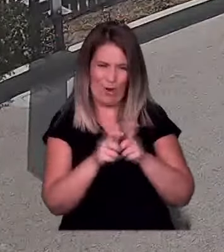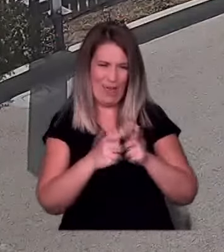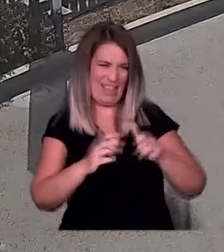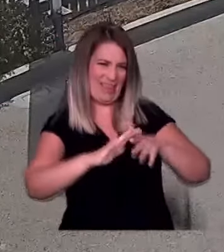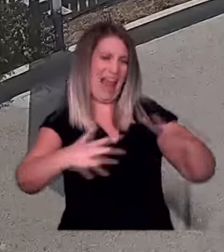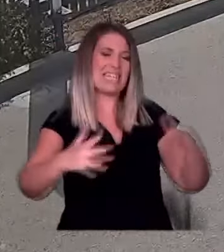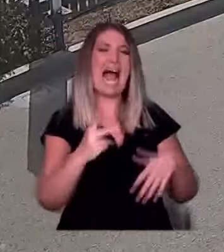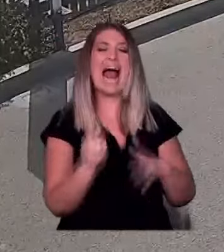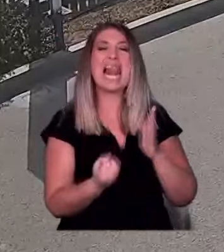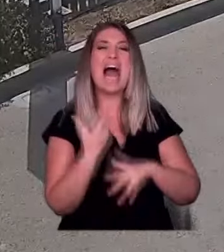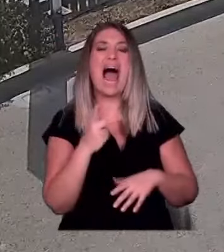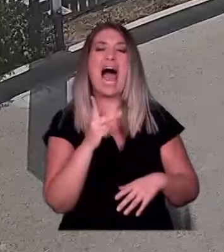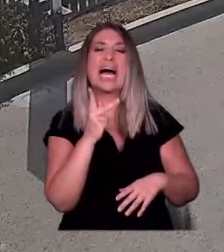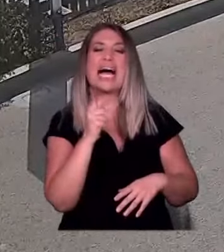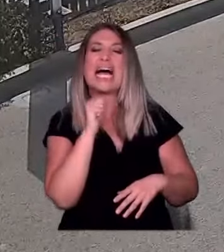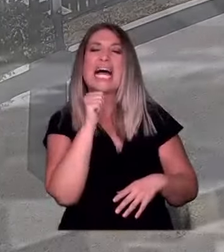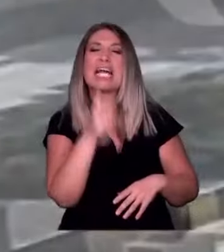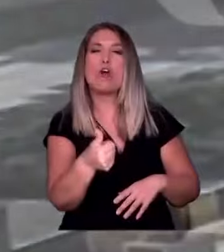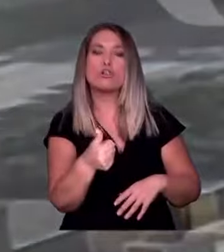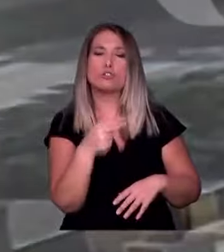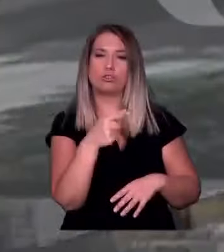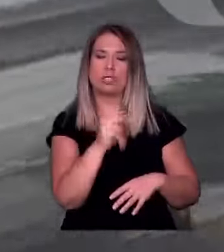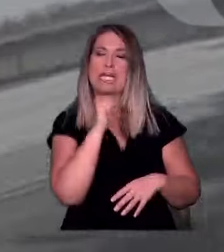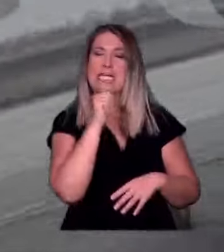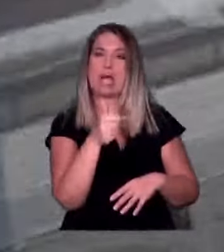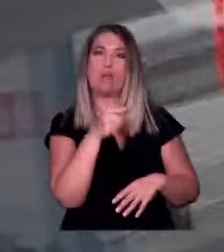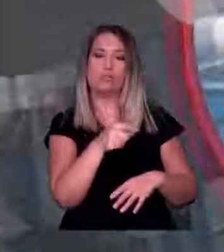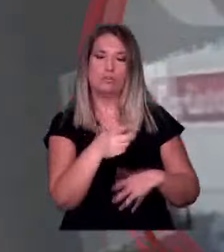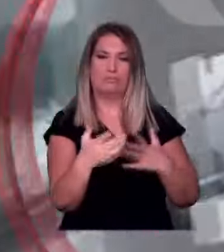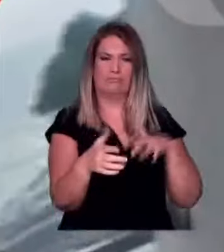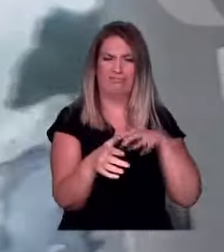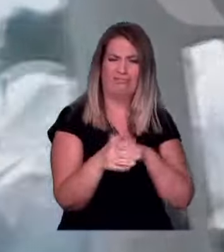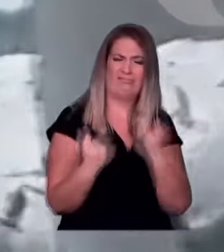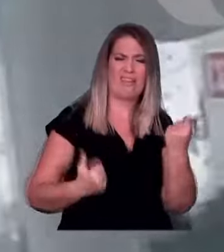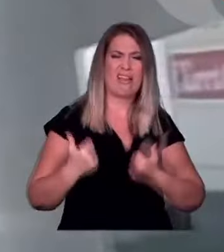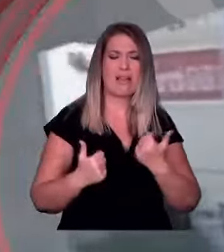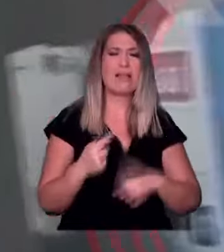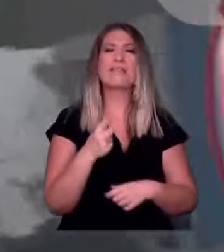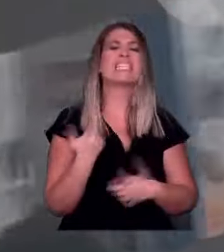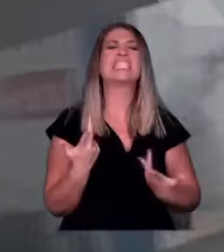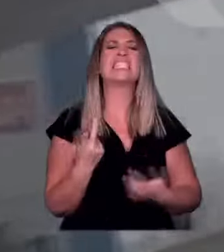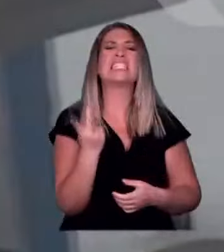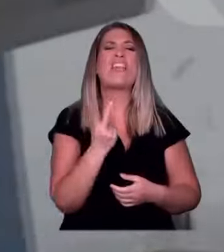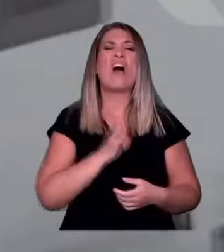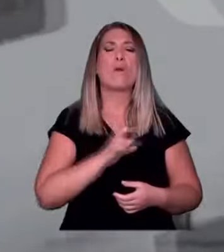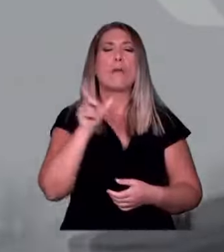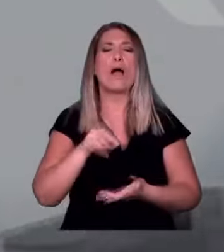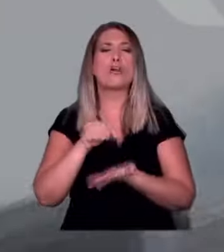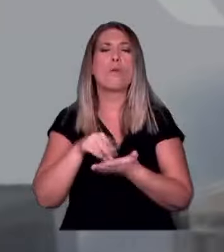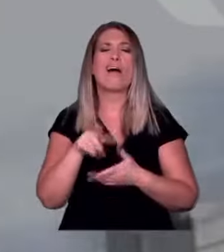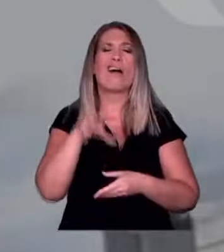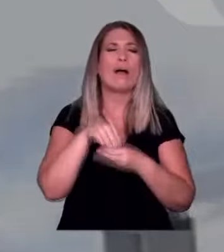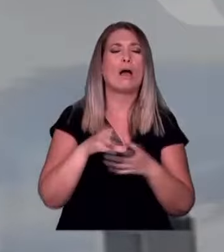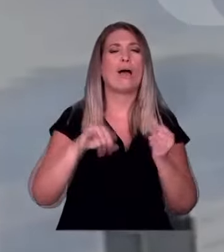αυτό βρίσκονταν δύο Ρωμά που τραυματίστηκαν. Δύο άτομα για τα οποία έχουν γίνει καταγγελίες στις αρχές το προηγούμενο διάστημα για συμμετοχή τους